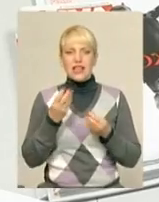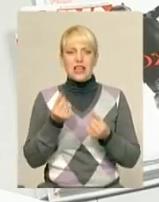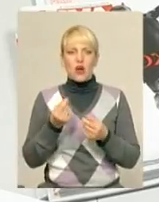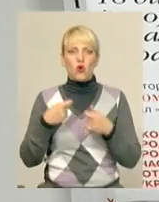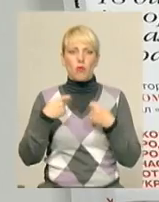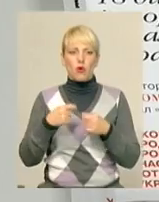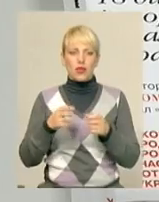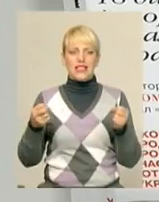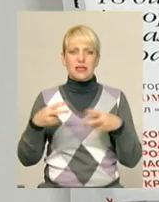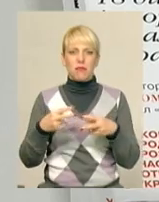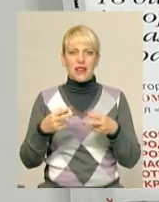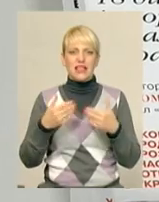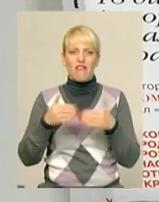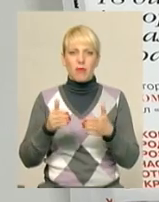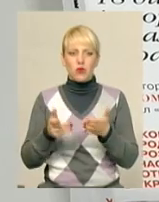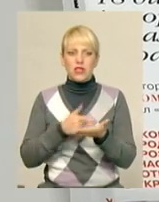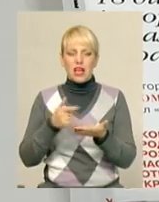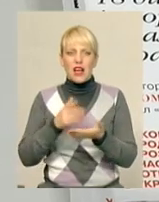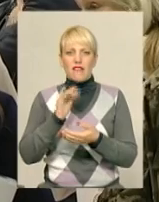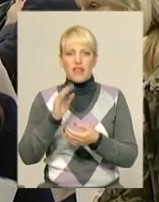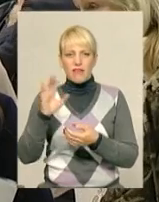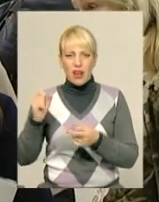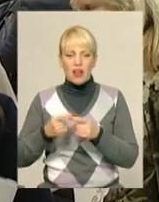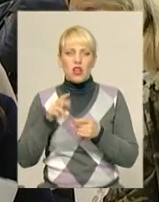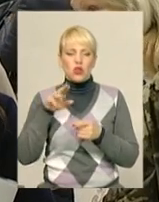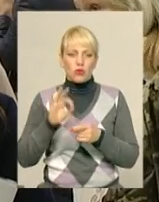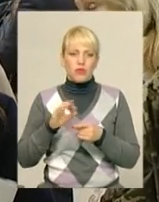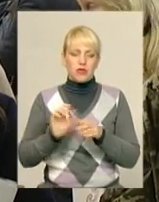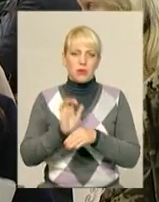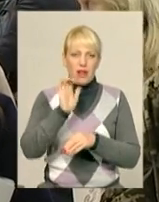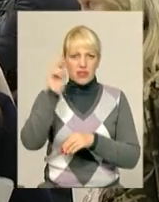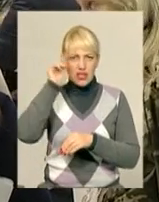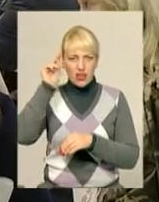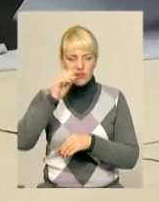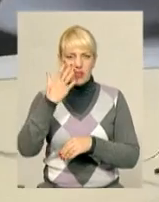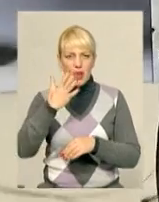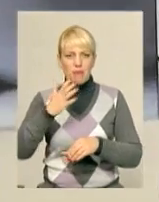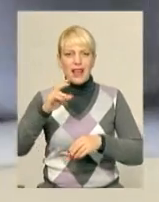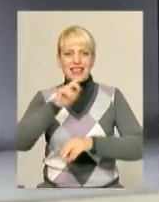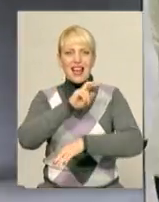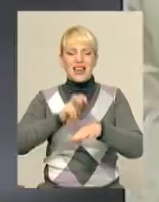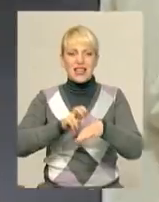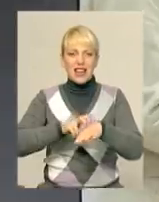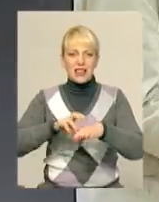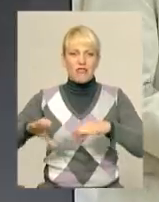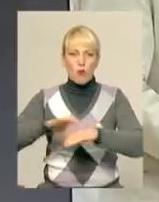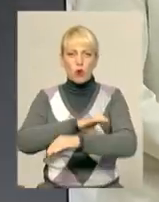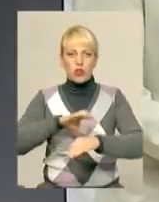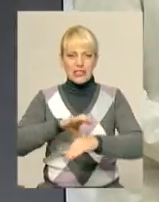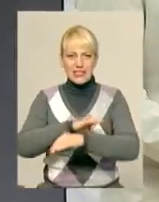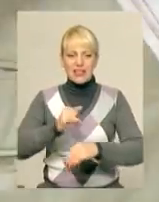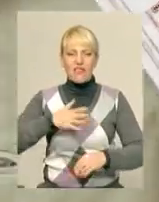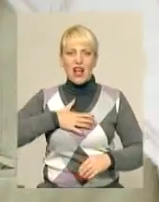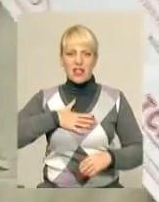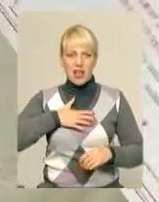спецвипуску журнала «Віва» на навчання до Канади відправили 5 лікарів-протезистів. В Україну вони повернуться із можливістю виготовляти біонічні